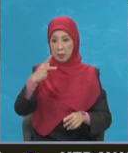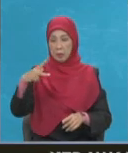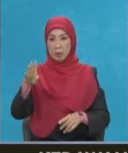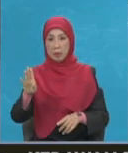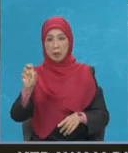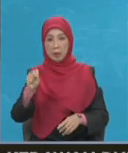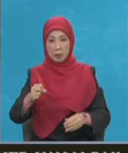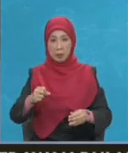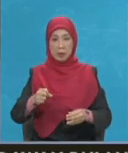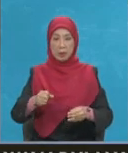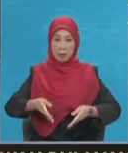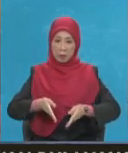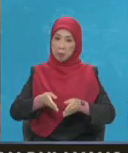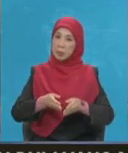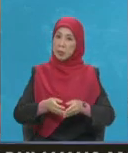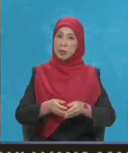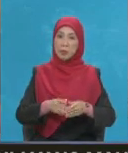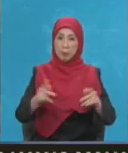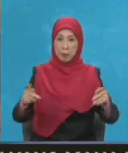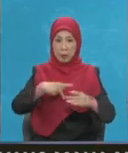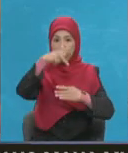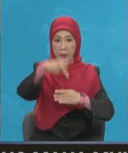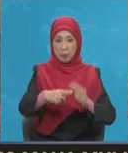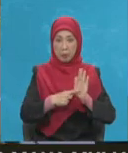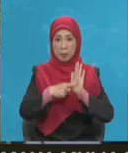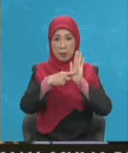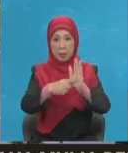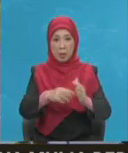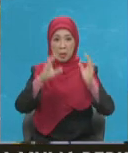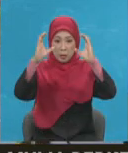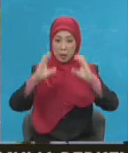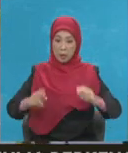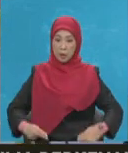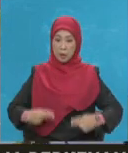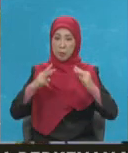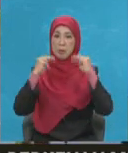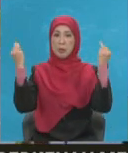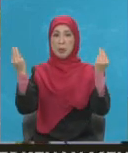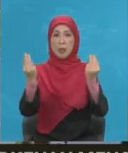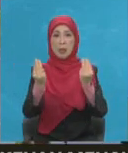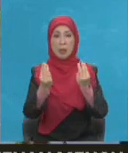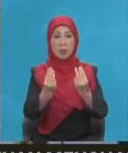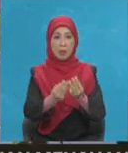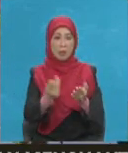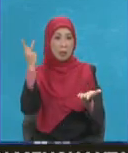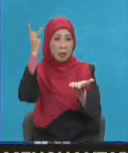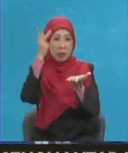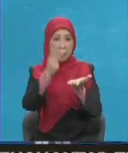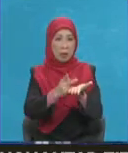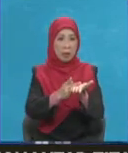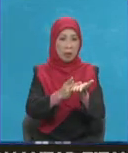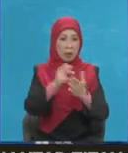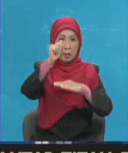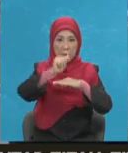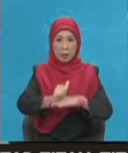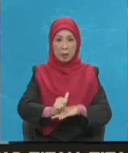Sukan. Sepanjang program diadakan, para belia diberi pendedahan kepada cara hidup bermasyarakat serta mengenali dengan lebih dekat adat